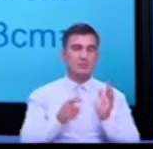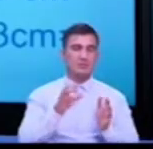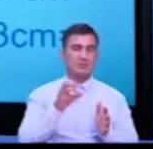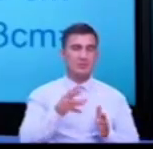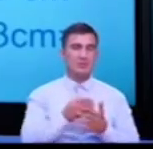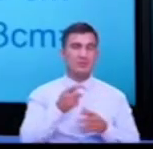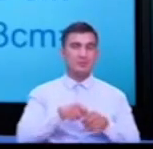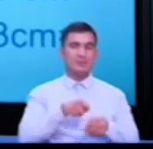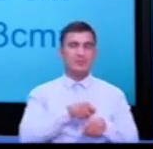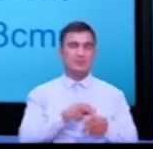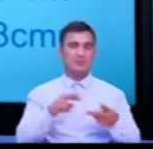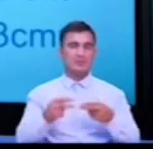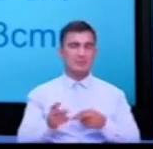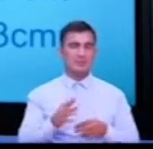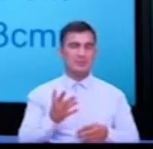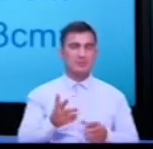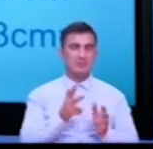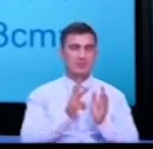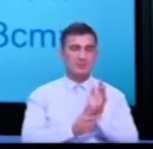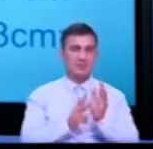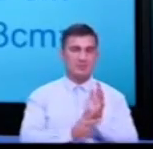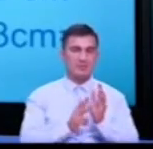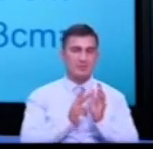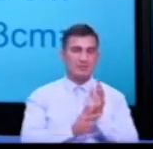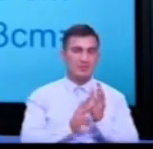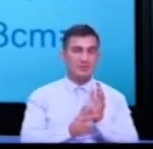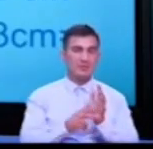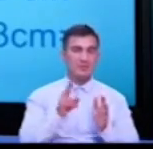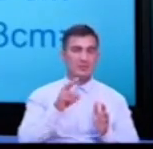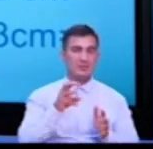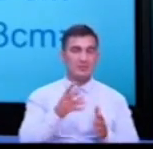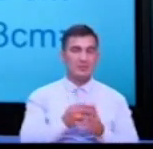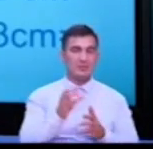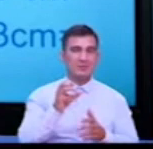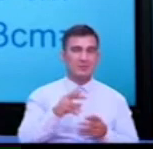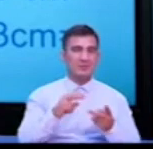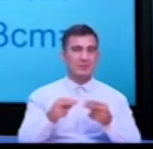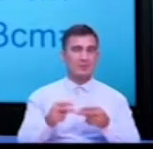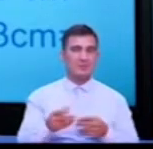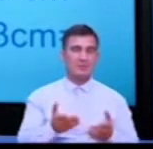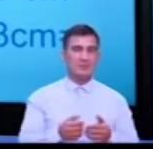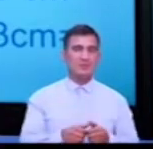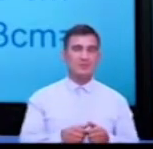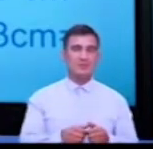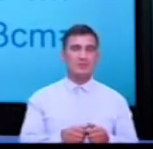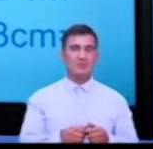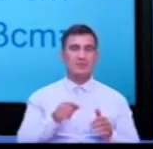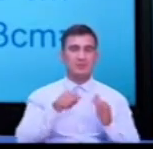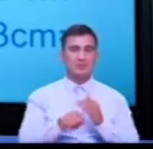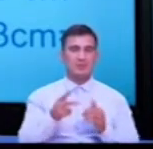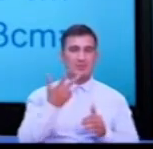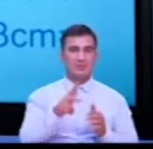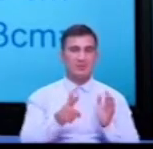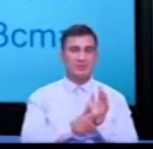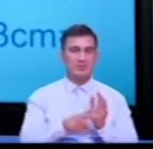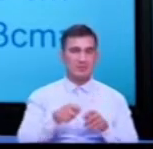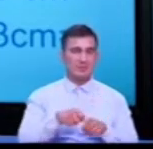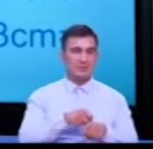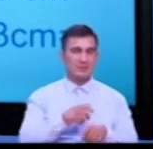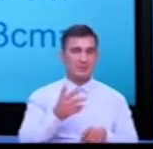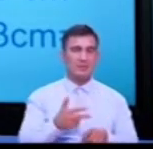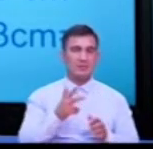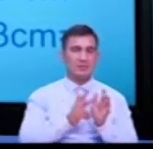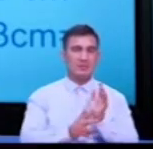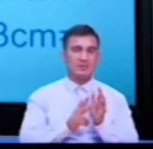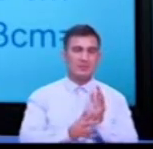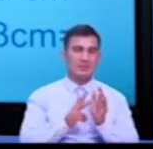santimetrni metrga aylantiramiz, 80 santimetrni desimetrga aylantiramiz. 3700 santimetr 37 metr bo'ladi,